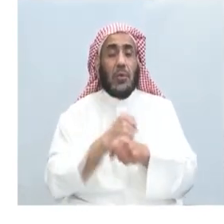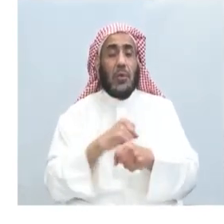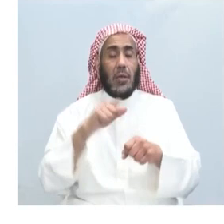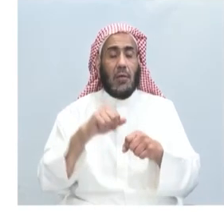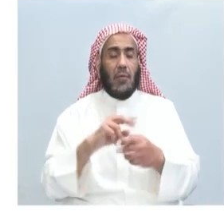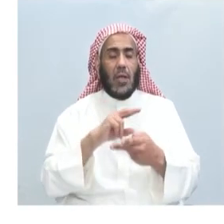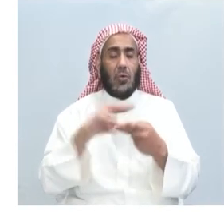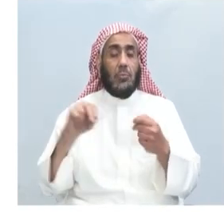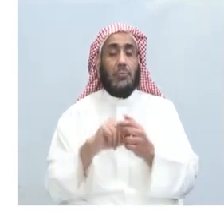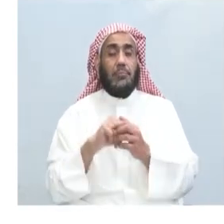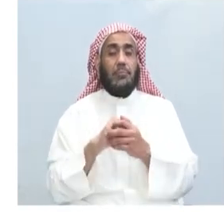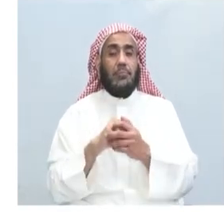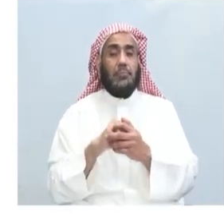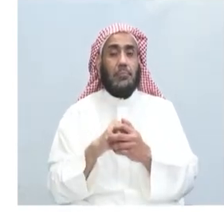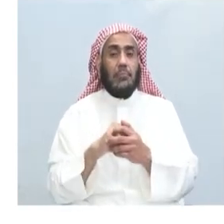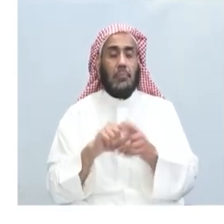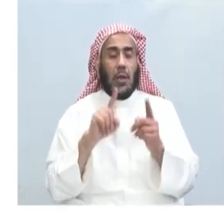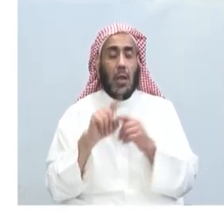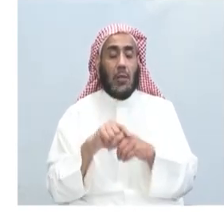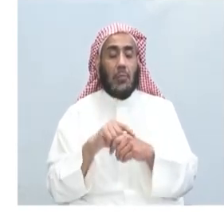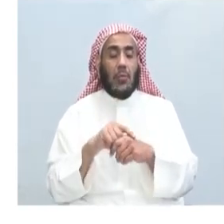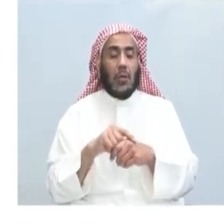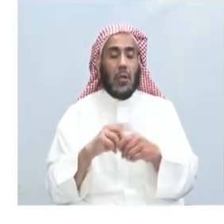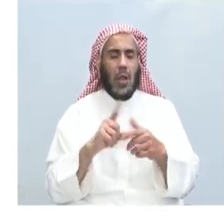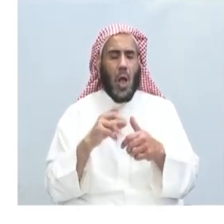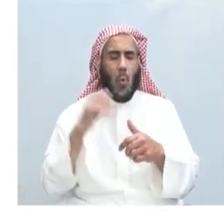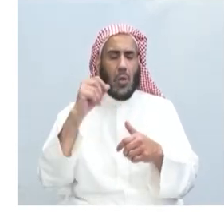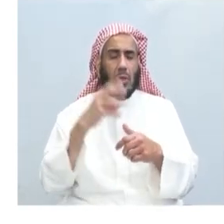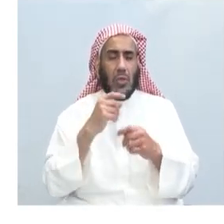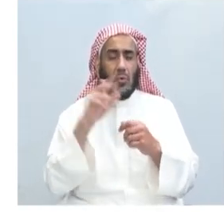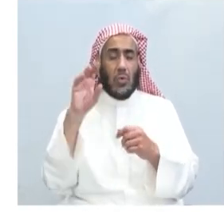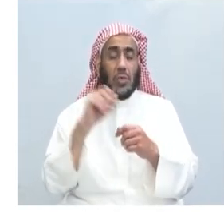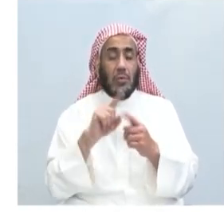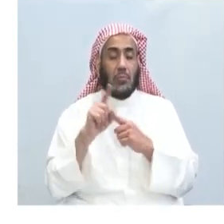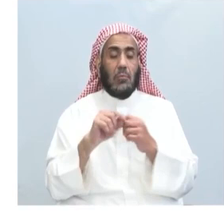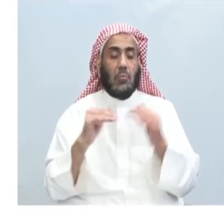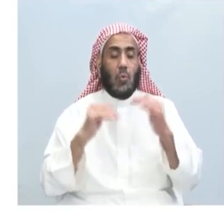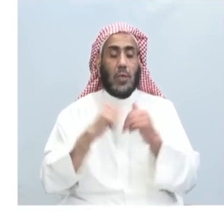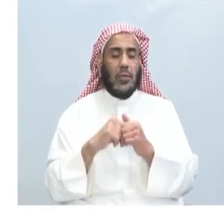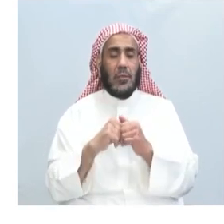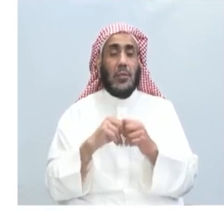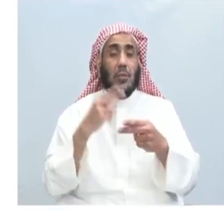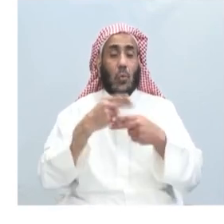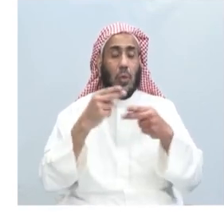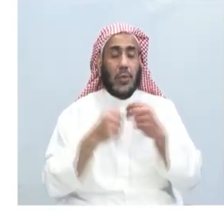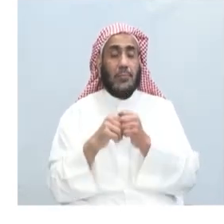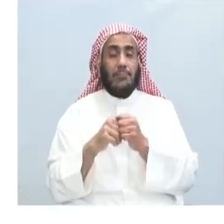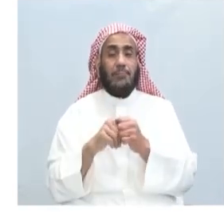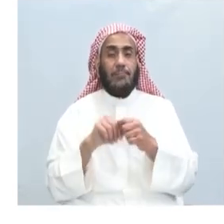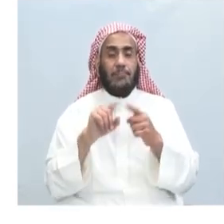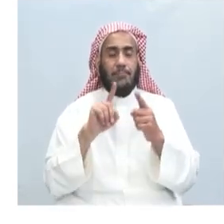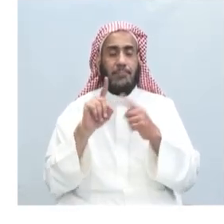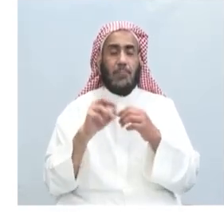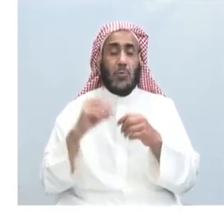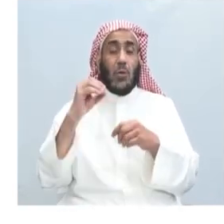في الحل لاحظ اول اكسيد النيتروجين هنا لدي معادله تكوين لاحظ